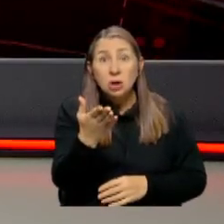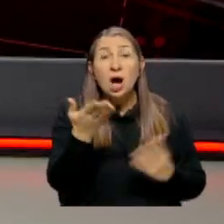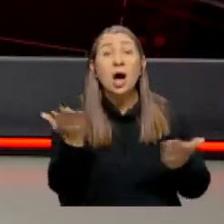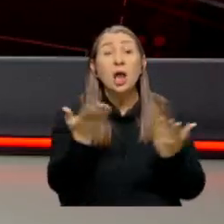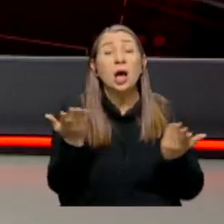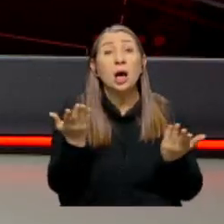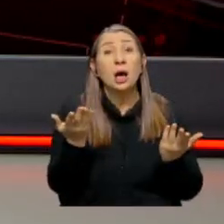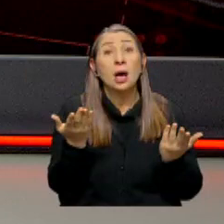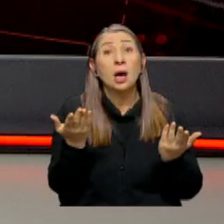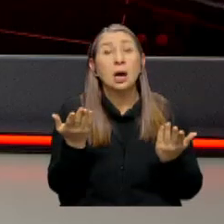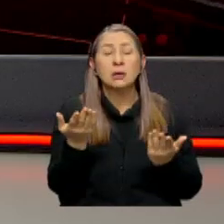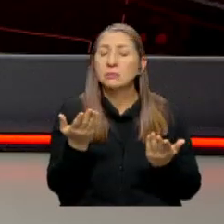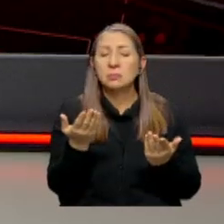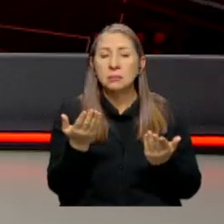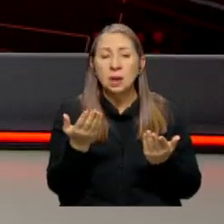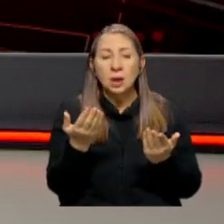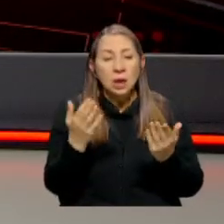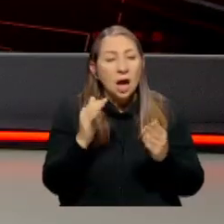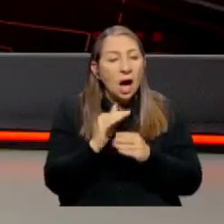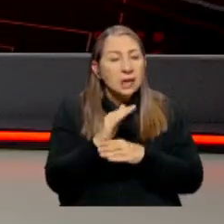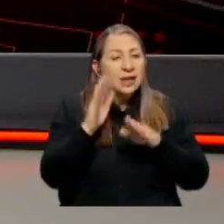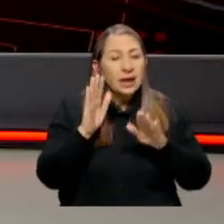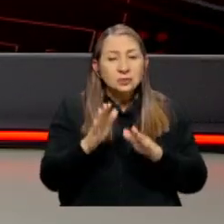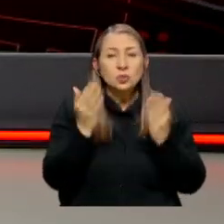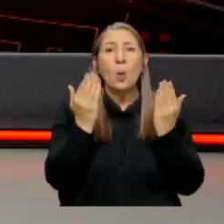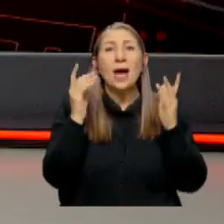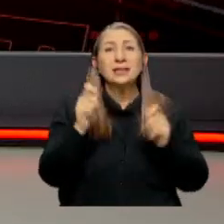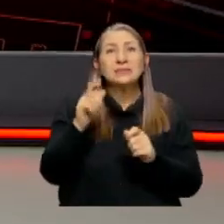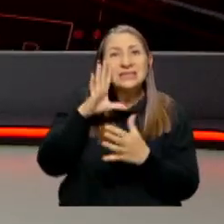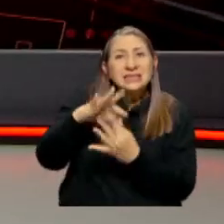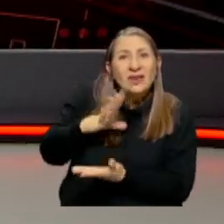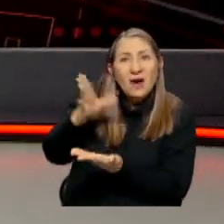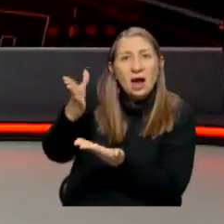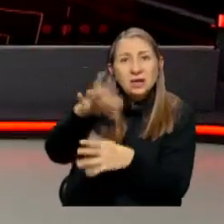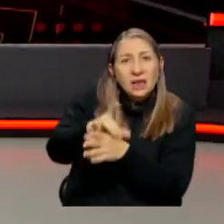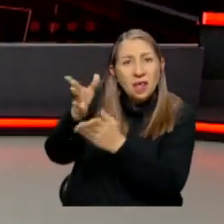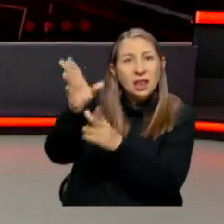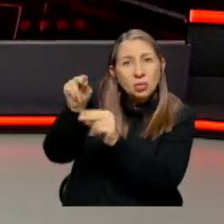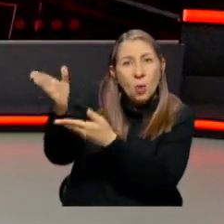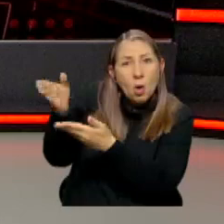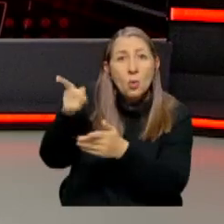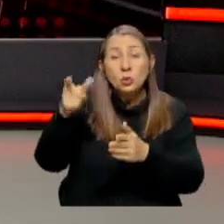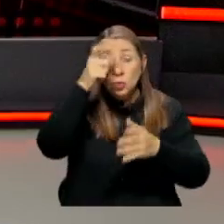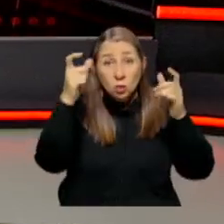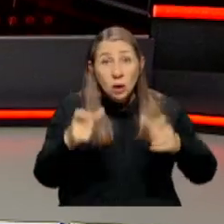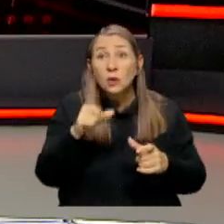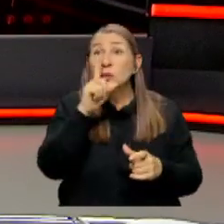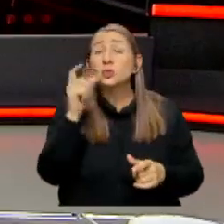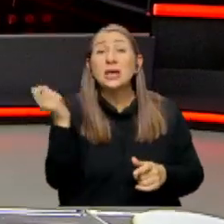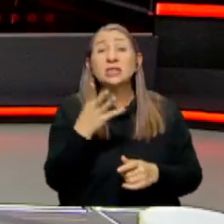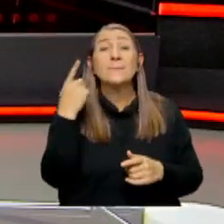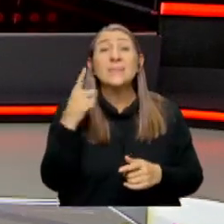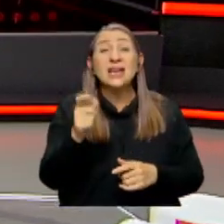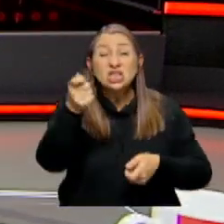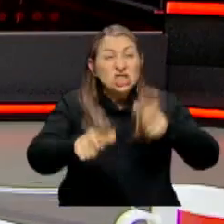hala hayatta kalsın diye ümit ettiğimiz dua ettiğimiz insanlarımız var Bu memleket yüzlerce